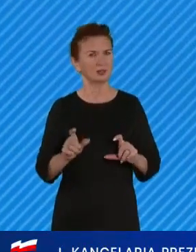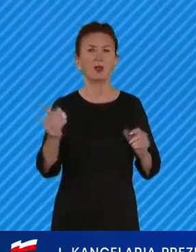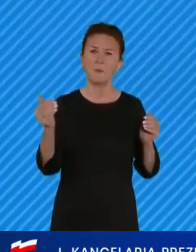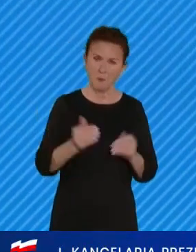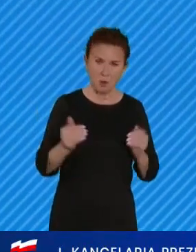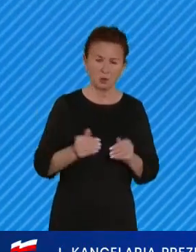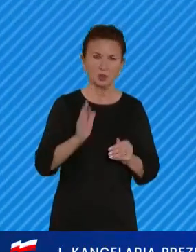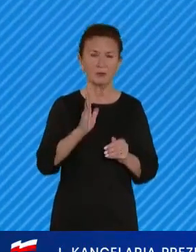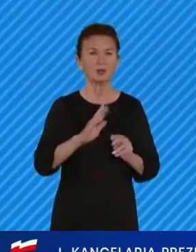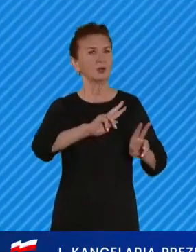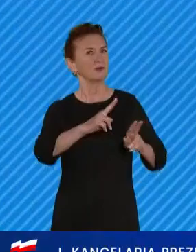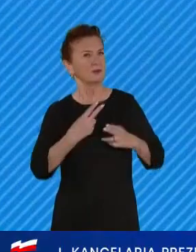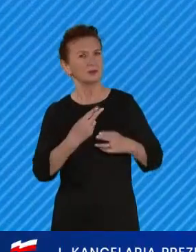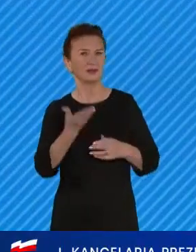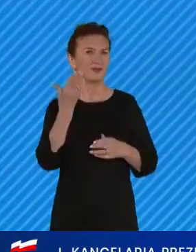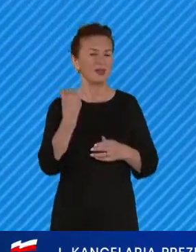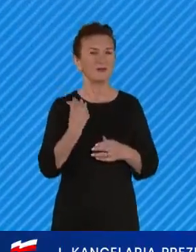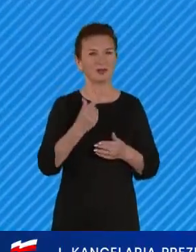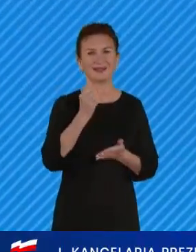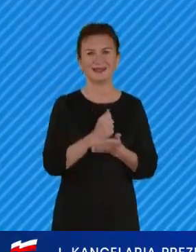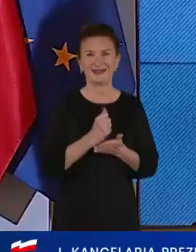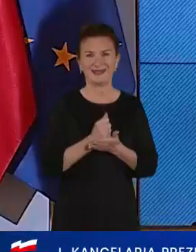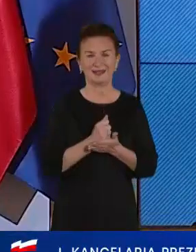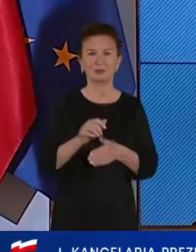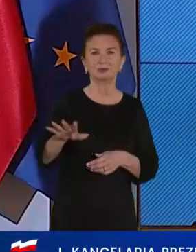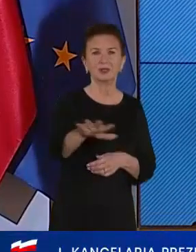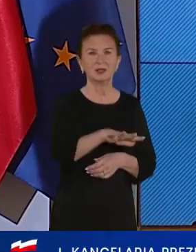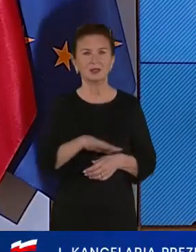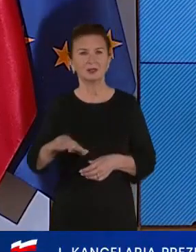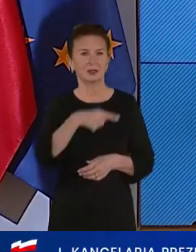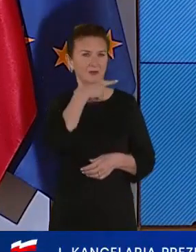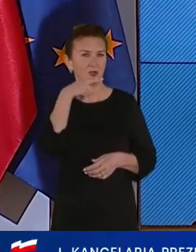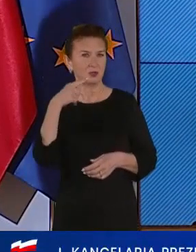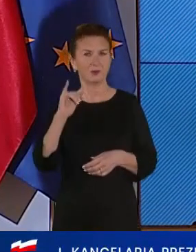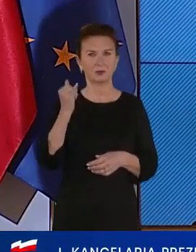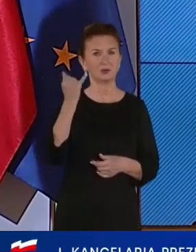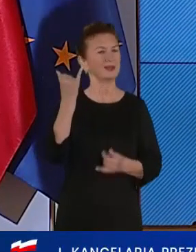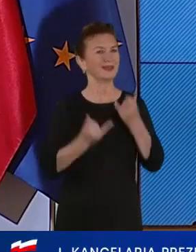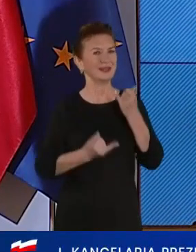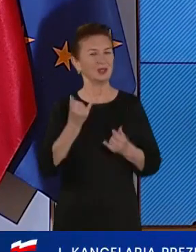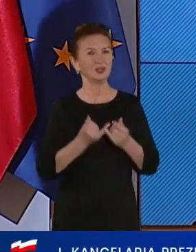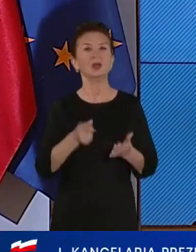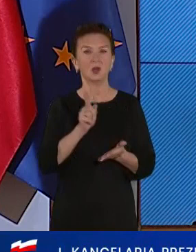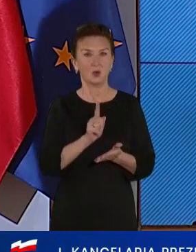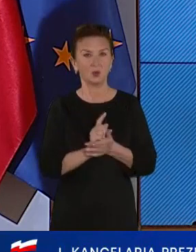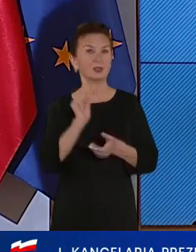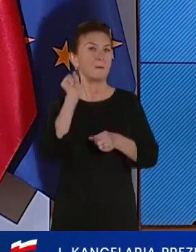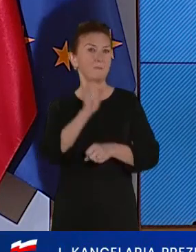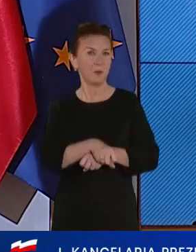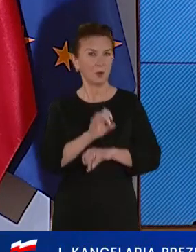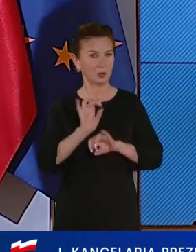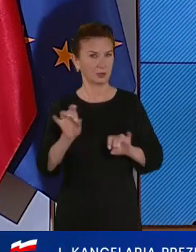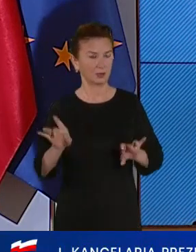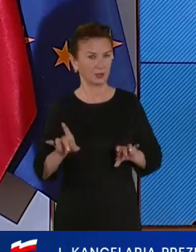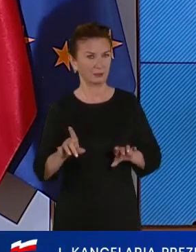może wrócimy do zasad strefy czerwonej, żółtej, jeżeli się uda zdusić epidemię i dotrwać do czasu szczepionki.